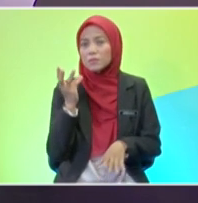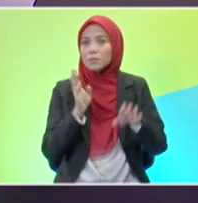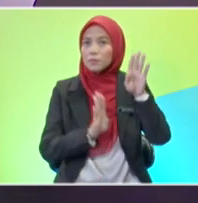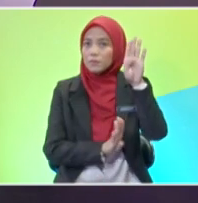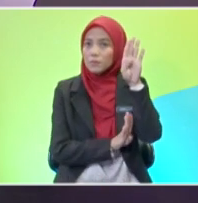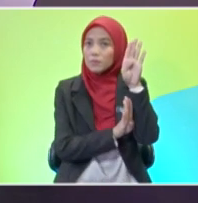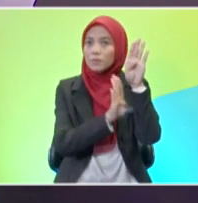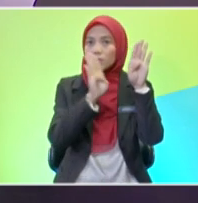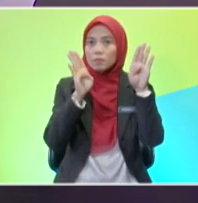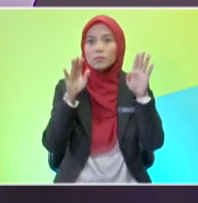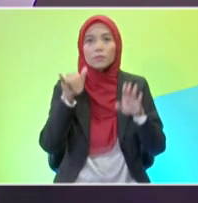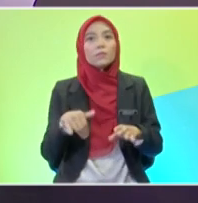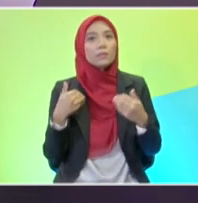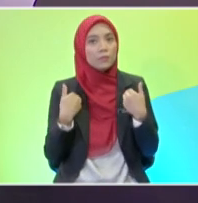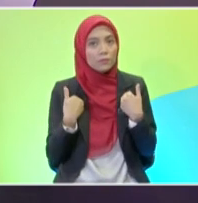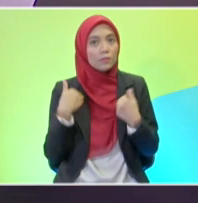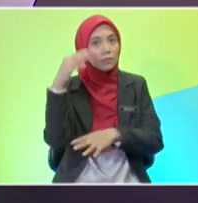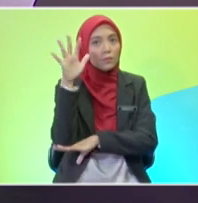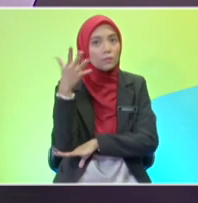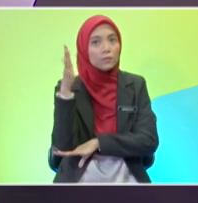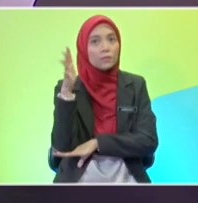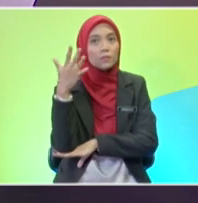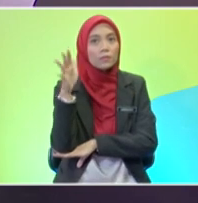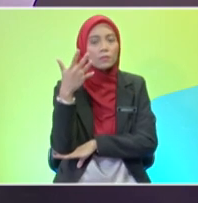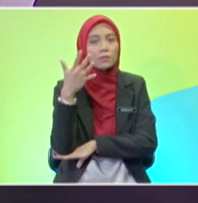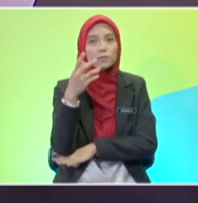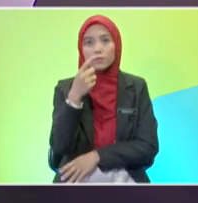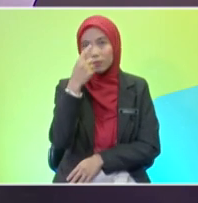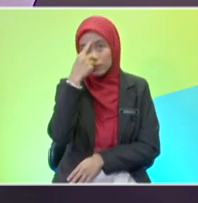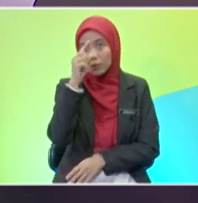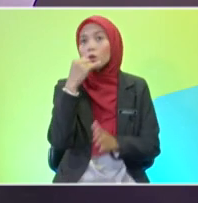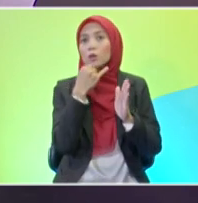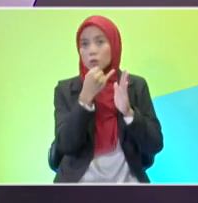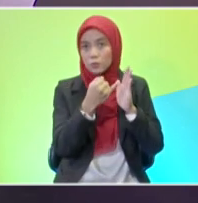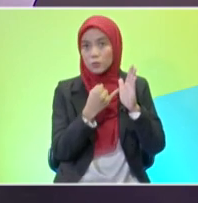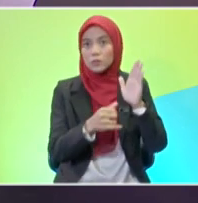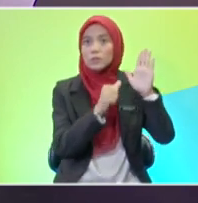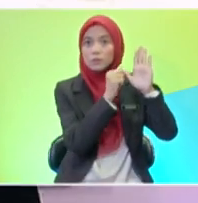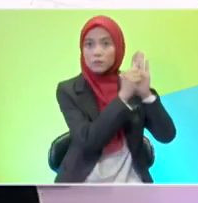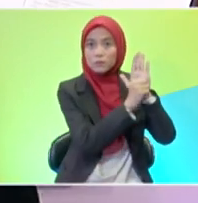buku-buku untuk kita hasilkan motif sesudah ukiran kayu